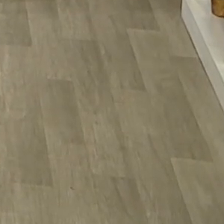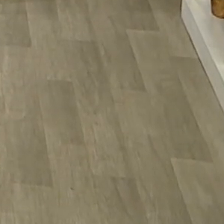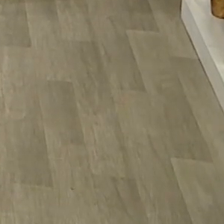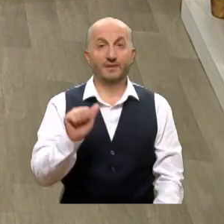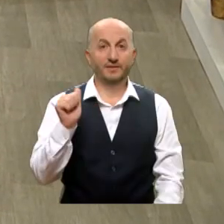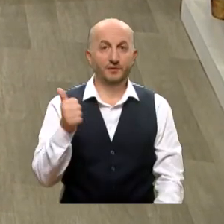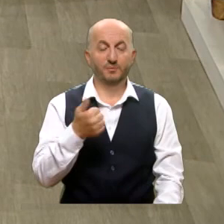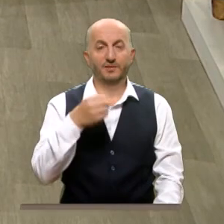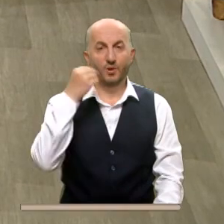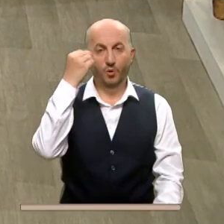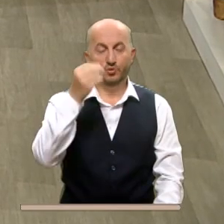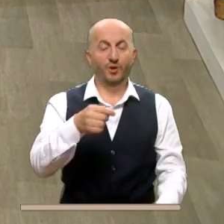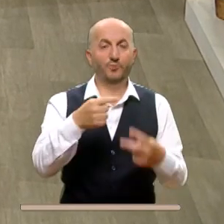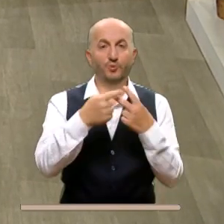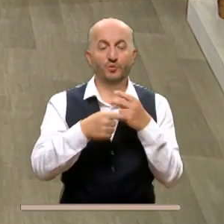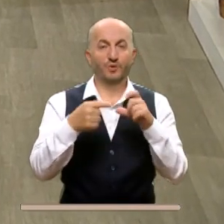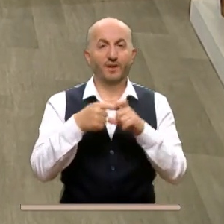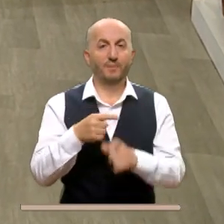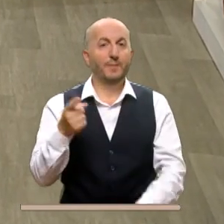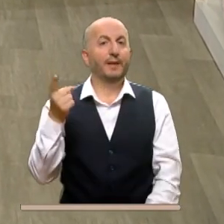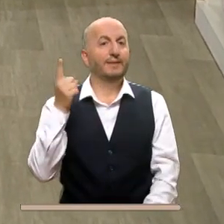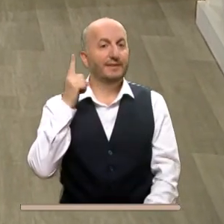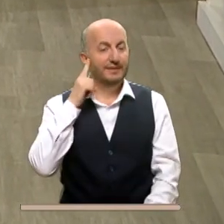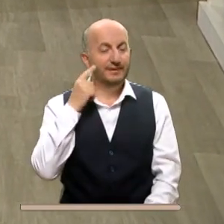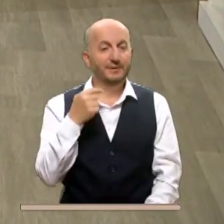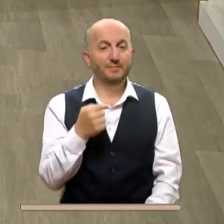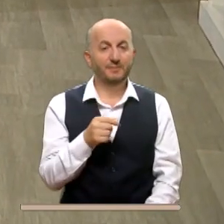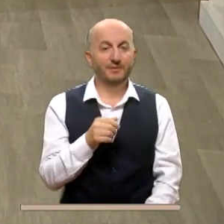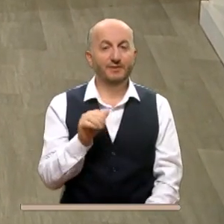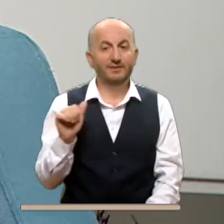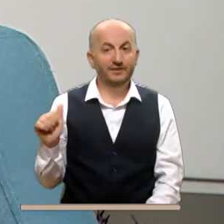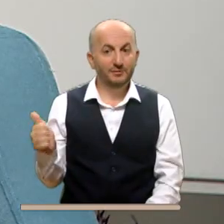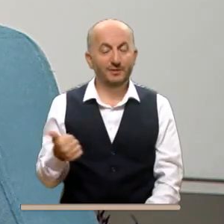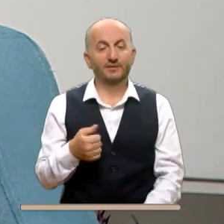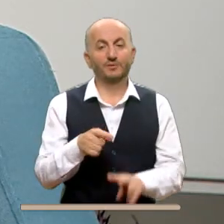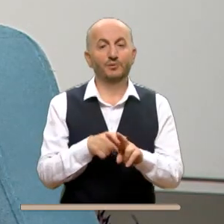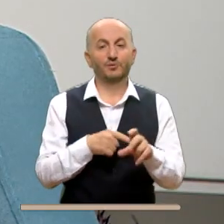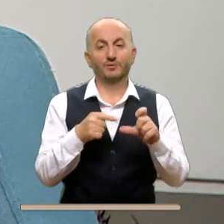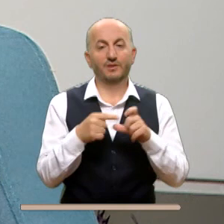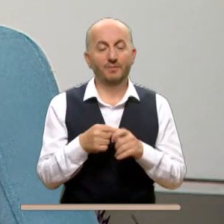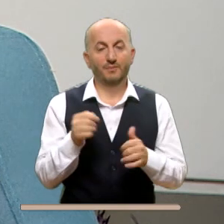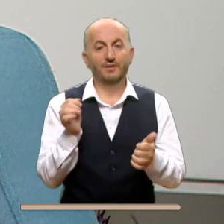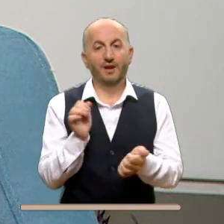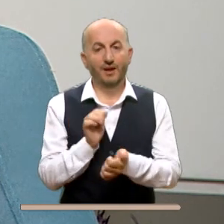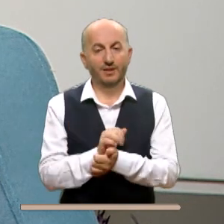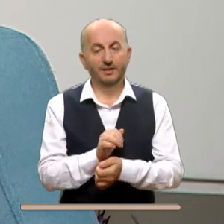Kıymetli hocam, Yunus Emre'yi dinledik. Ben evet, kıymetli Yunus Emre'yi, ailesini,